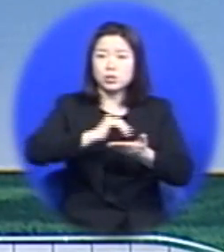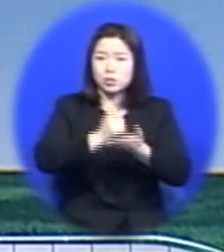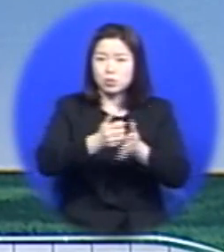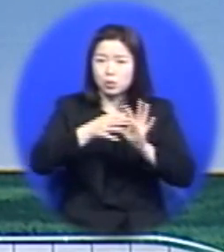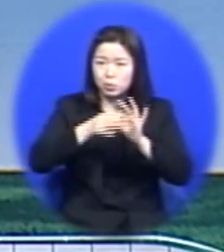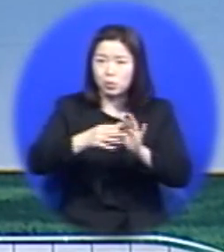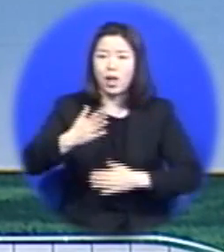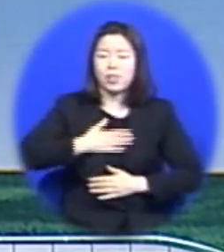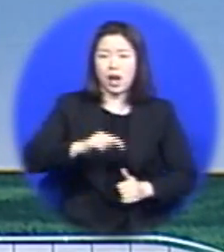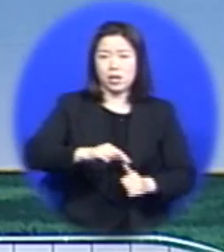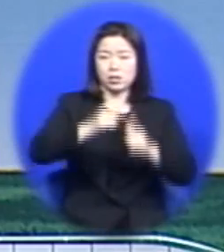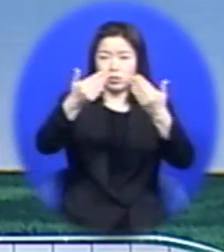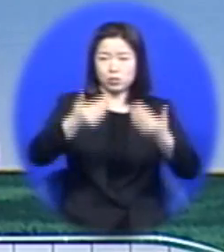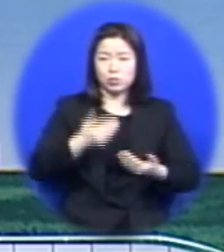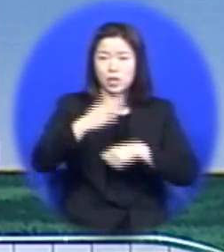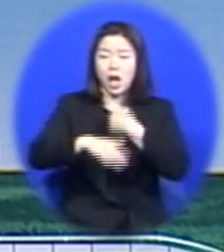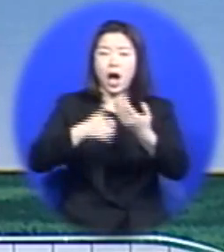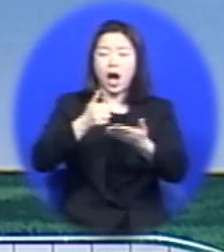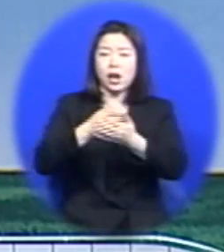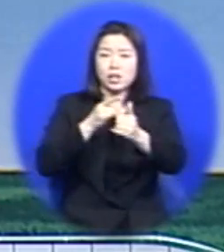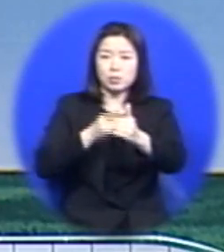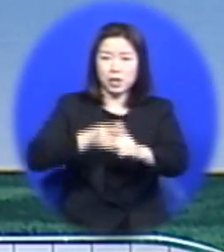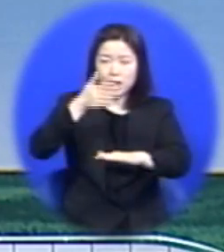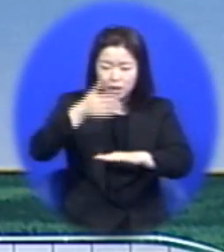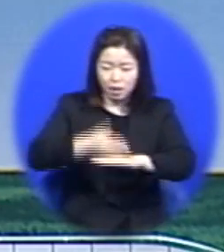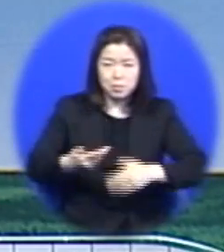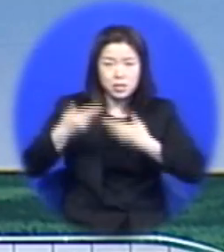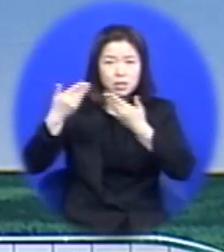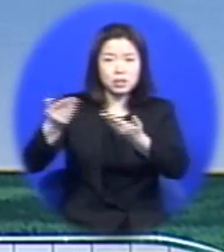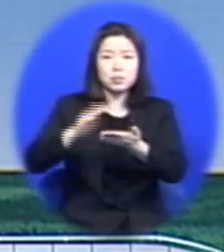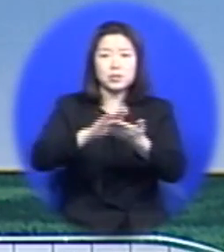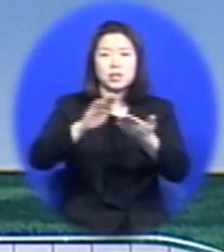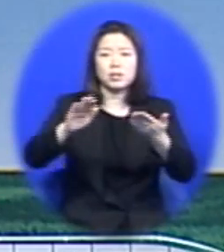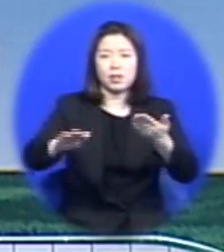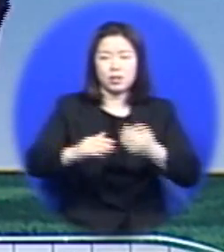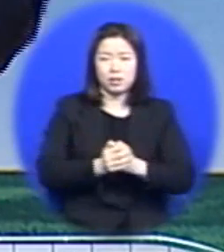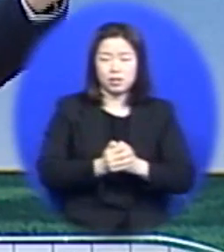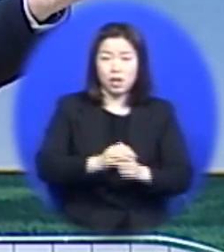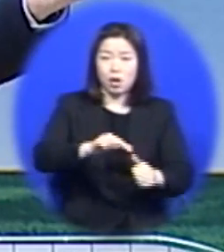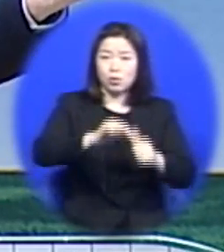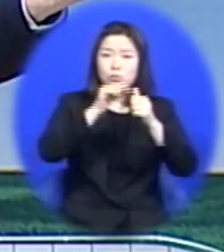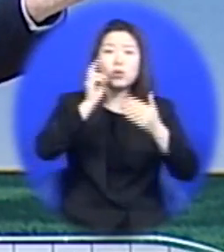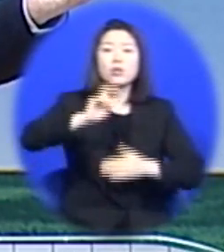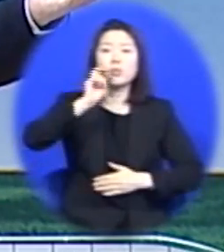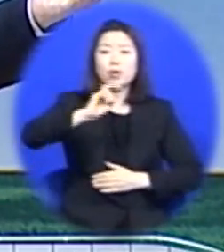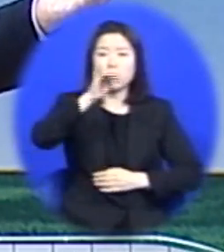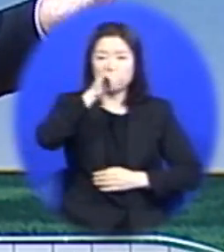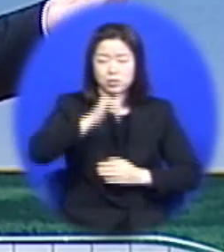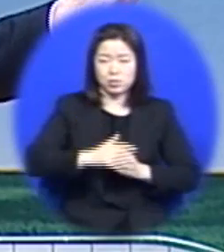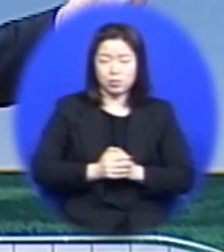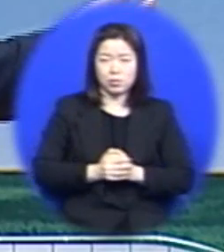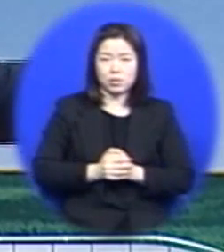나를 건져주신 하나님께 감사를 드립니다. 구원을 노래하고 있습니다.